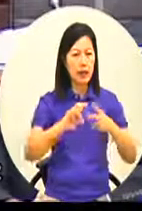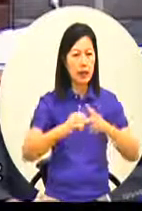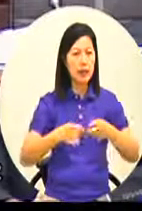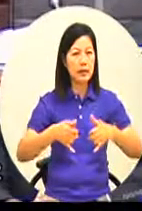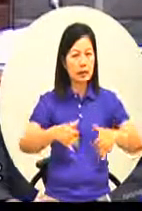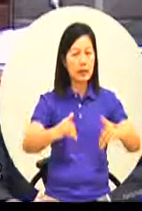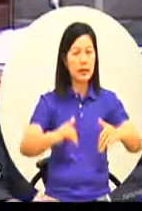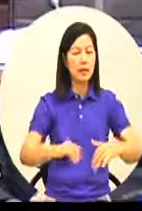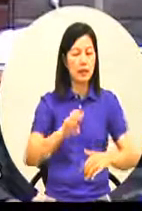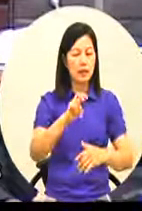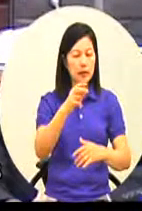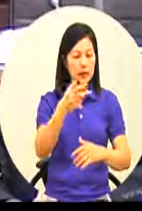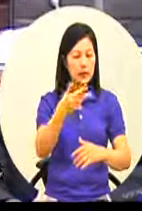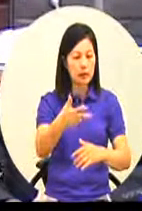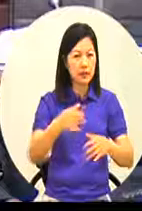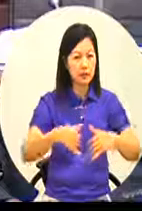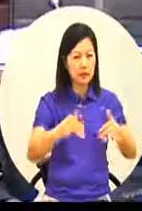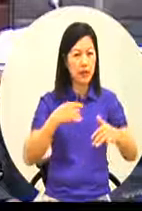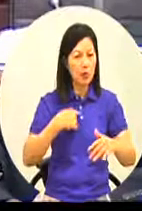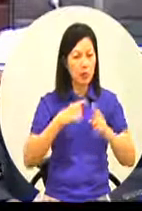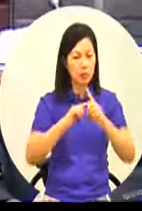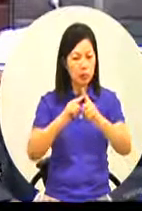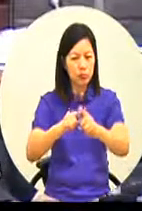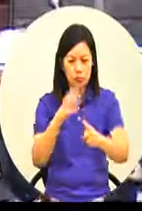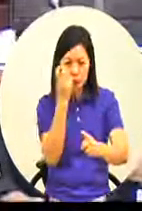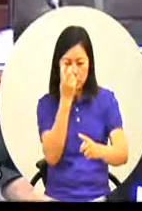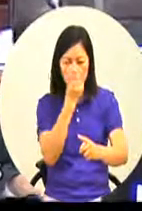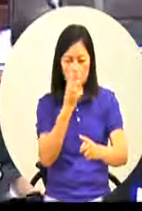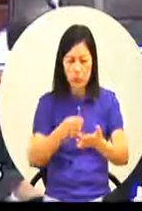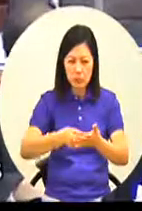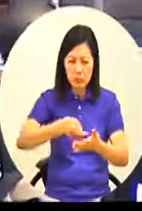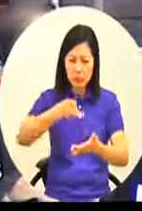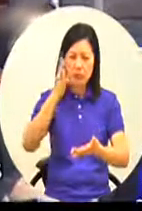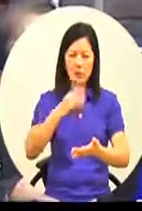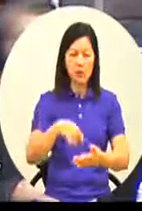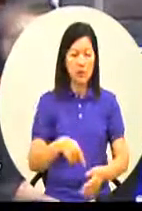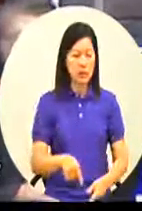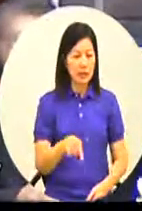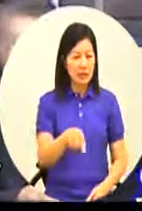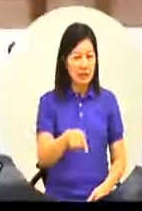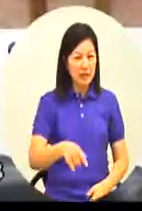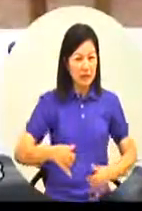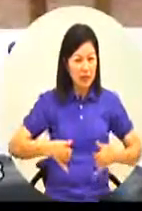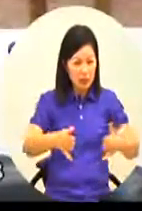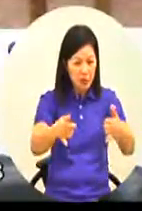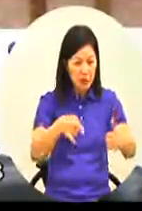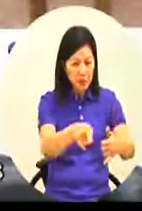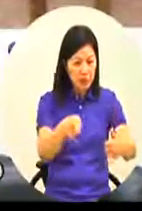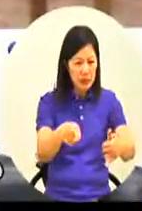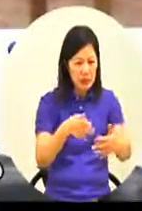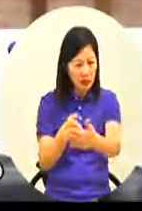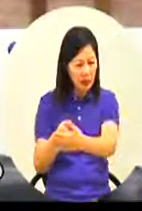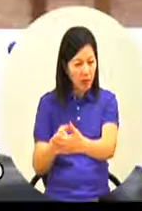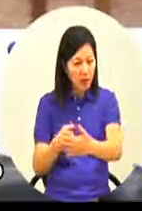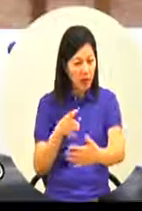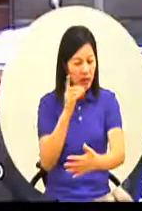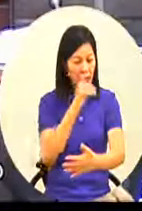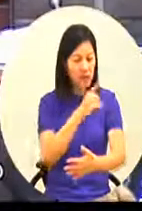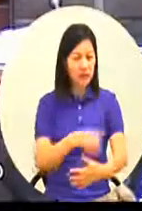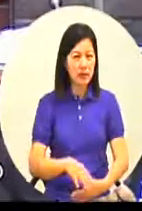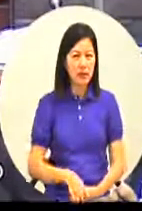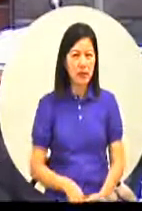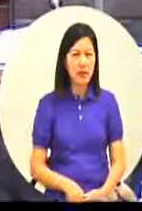现场看过几啊遍啦。通化市， 敢对政府开路开到这种样的敢对？ 所以通化